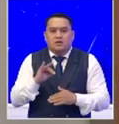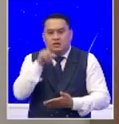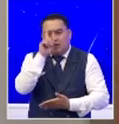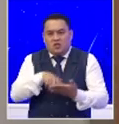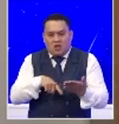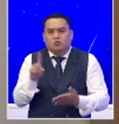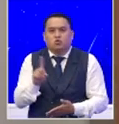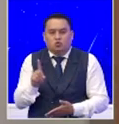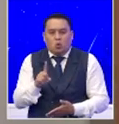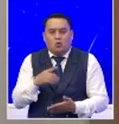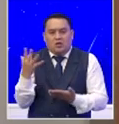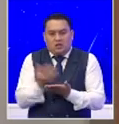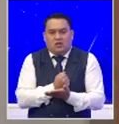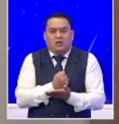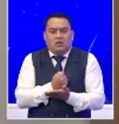надеемся найти